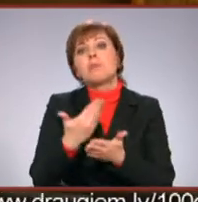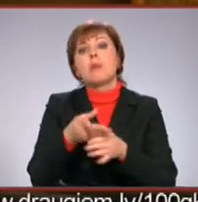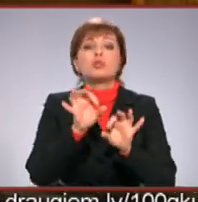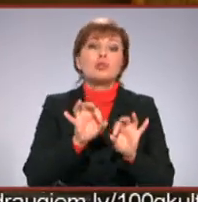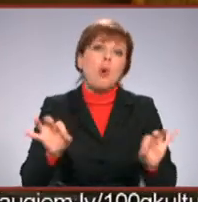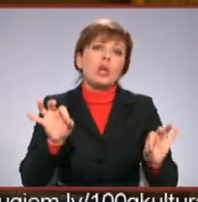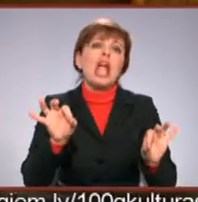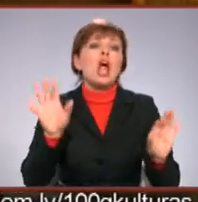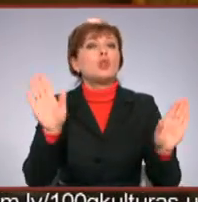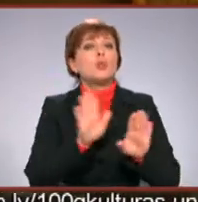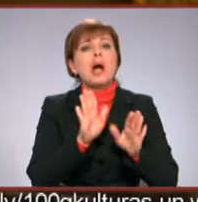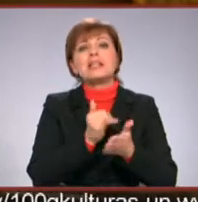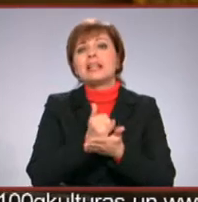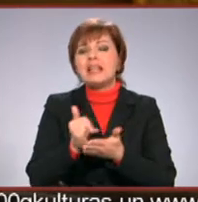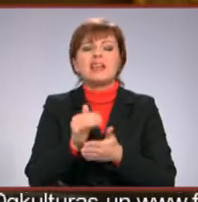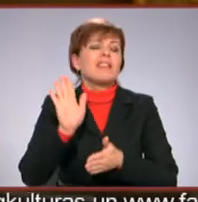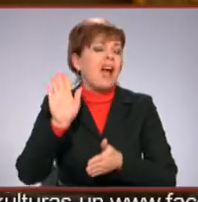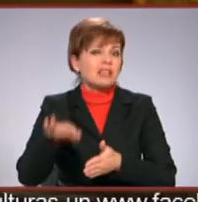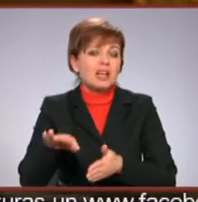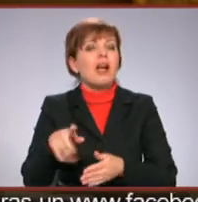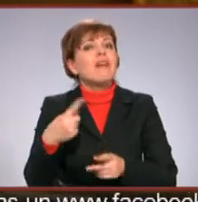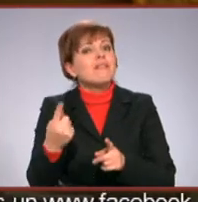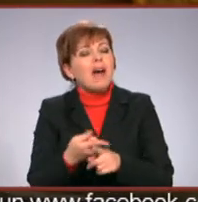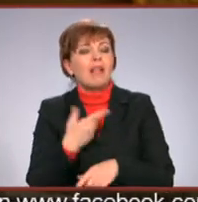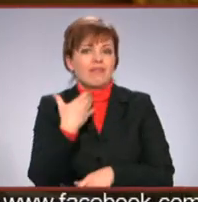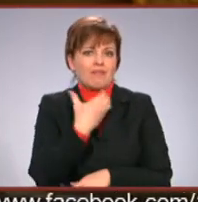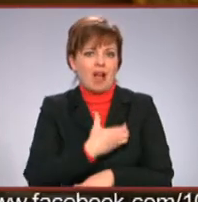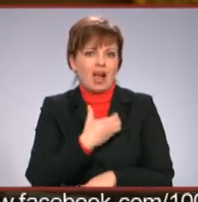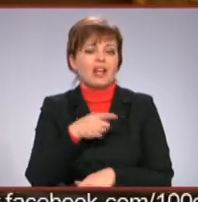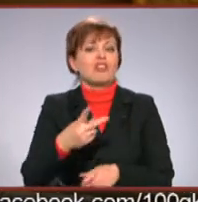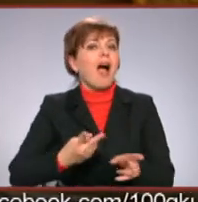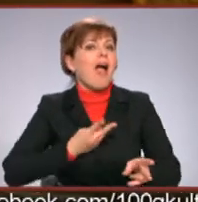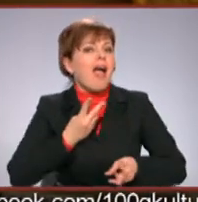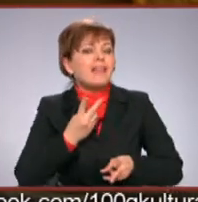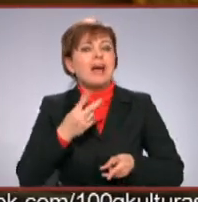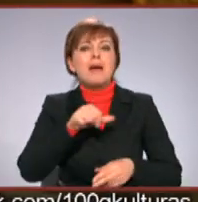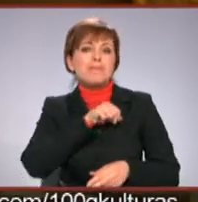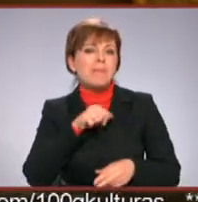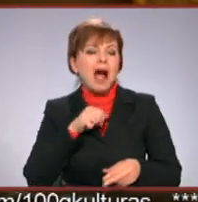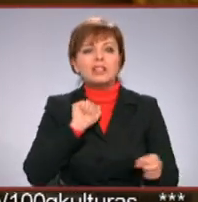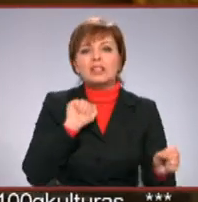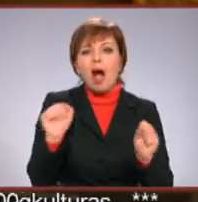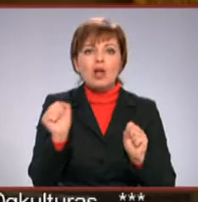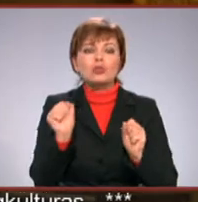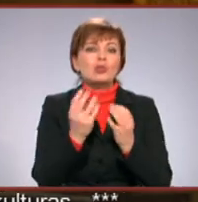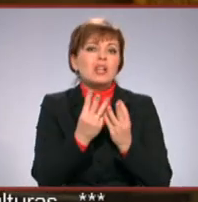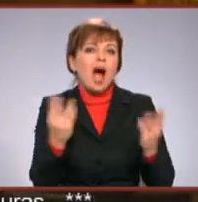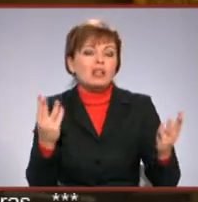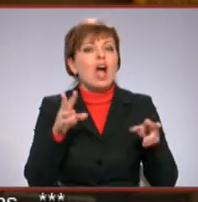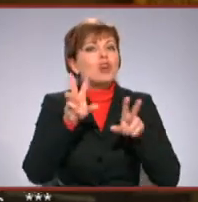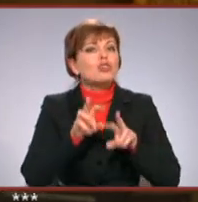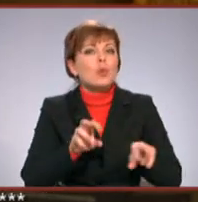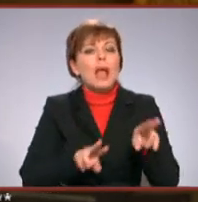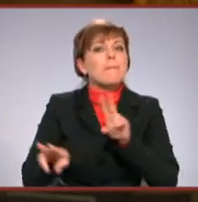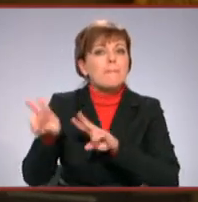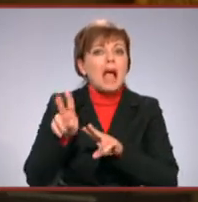un tīri, tas nekas, jā, ir vajadzīga tiešām šī enerģija uz skatuves un kaut kas jauns. Žūrī meklē un, es domāju,